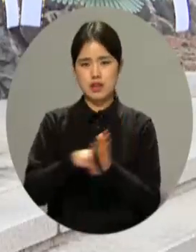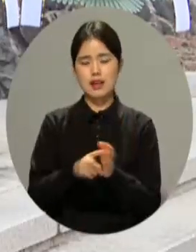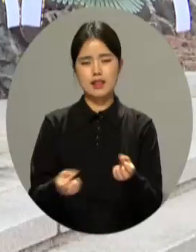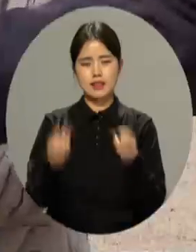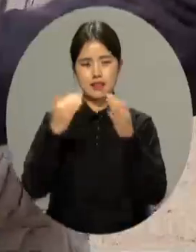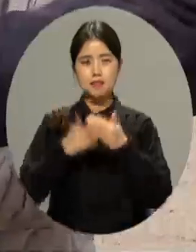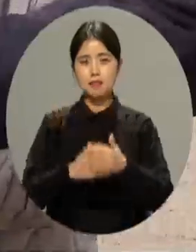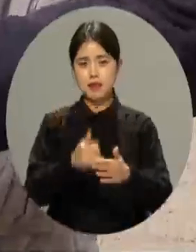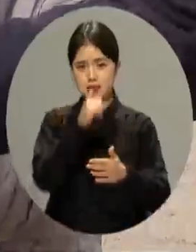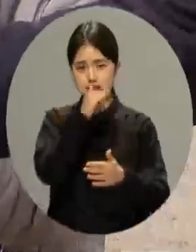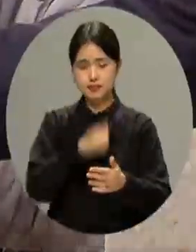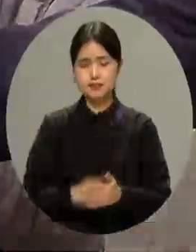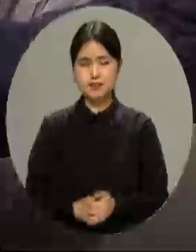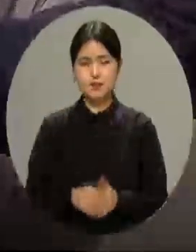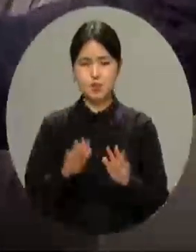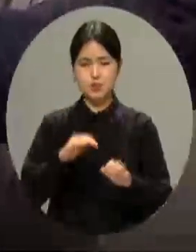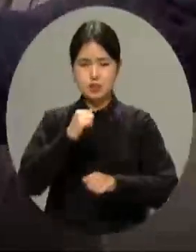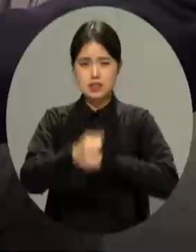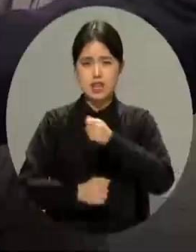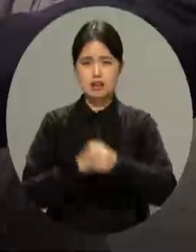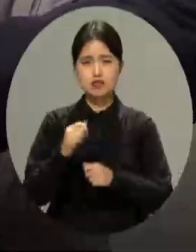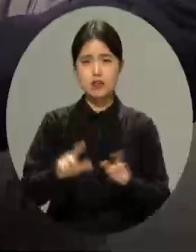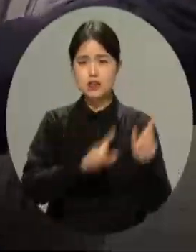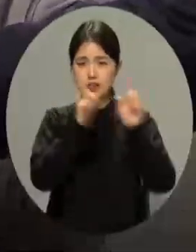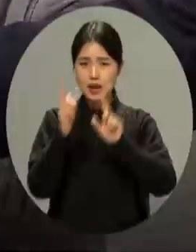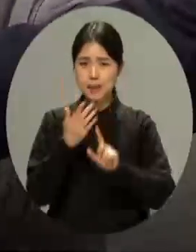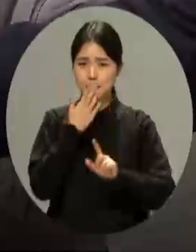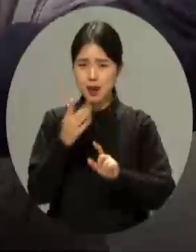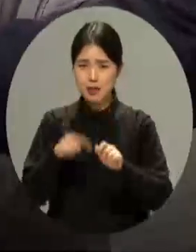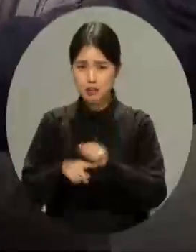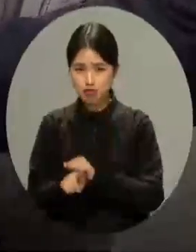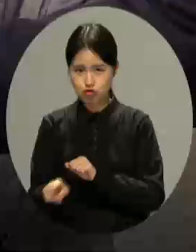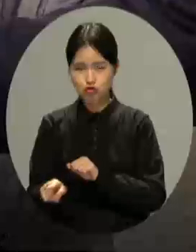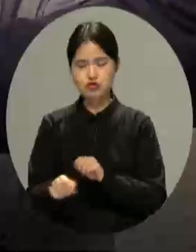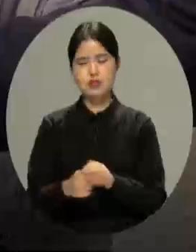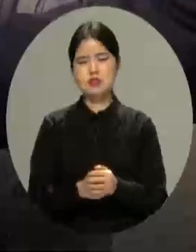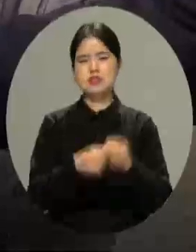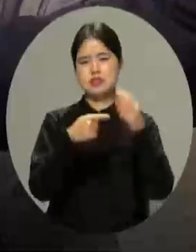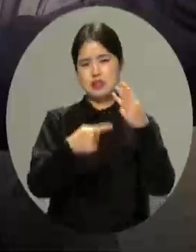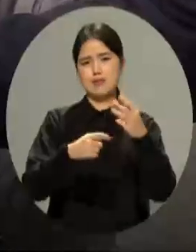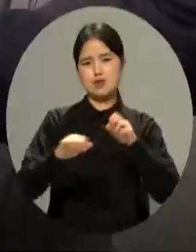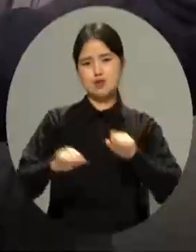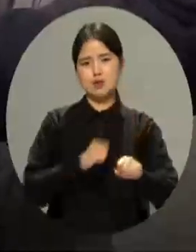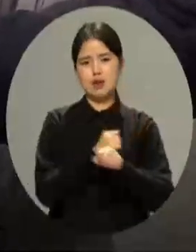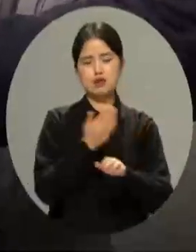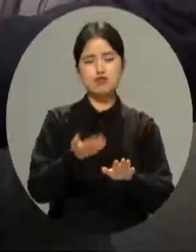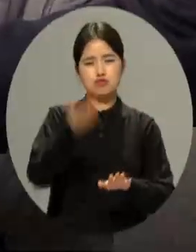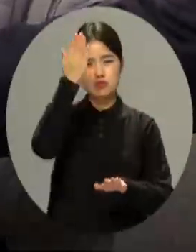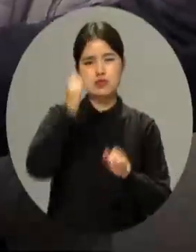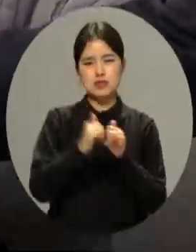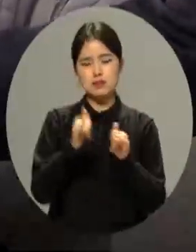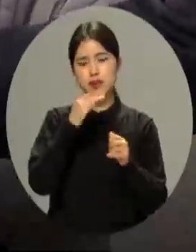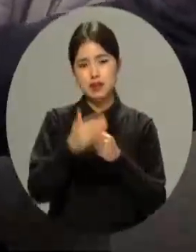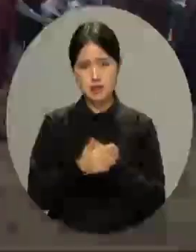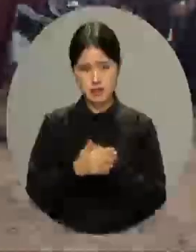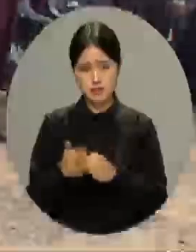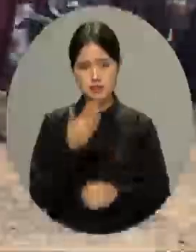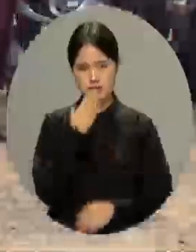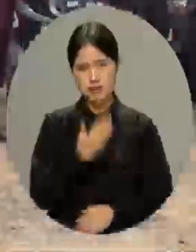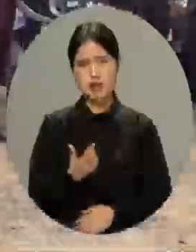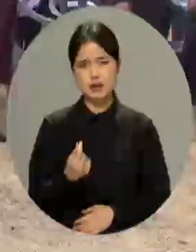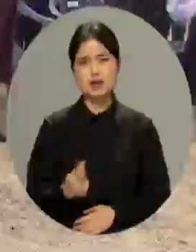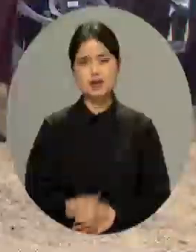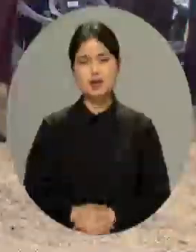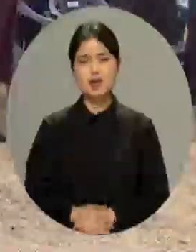우리가 이렇게 사실 자유롭게 살 수 있다는 것은 3.1운동을 하셨던 선조들이 있었기 때문에 가능한 거기 때문에